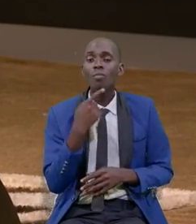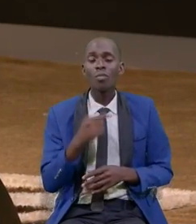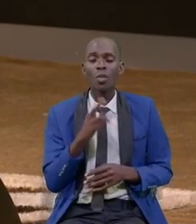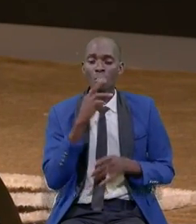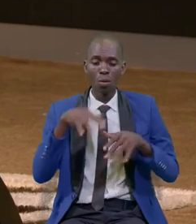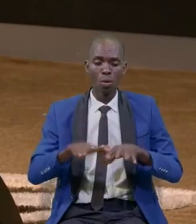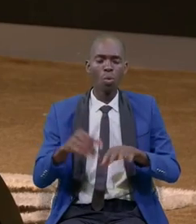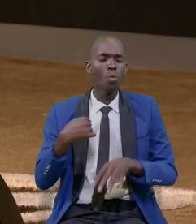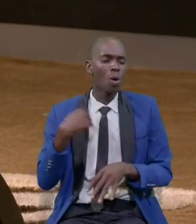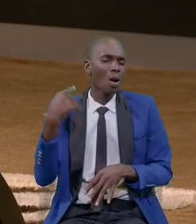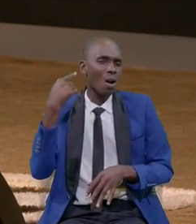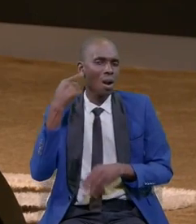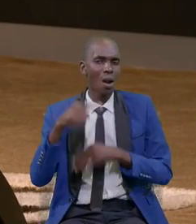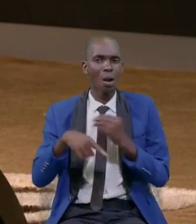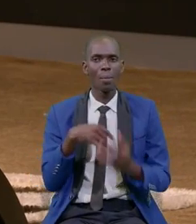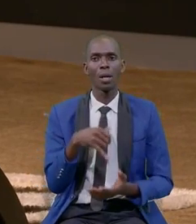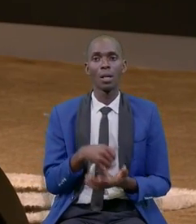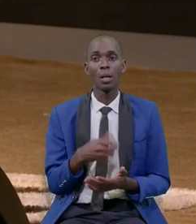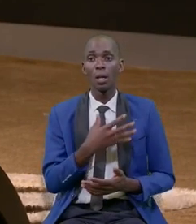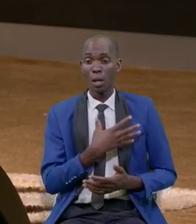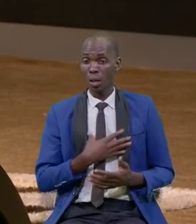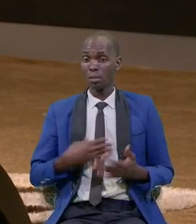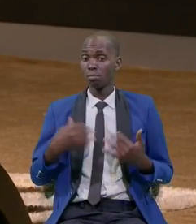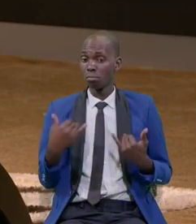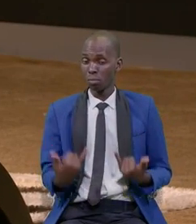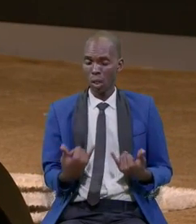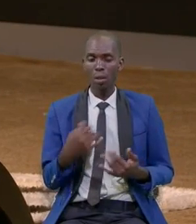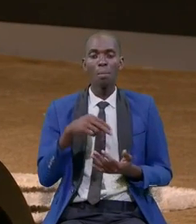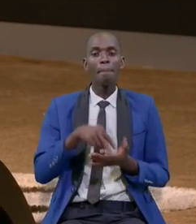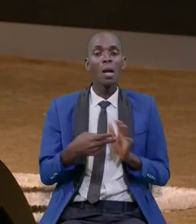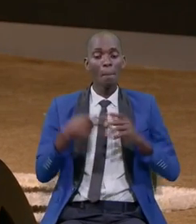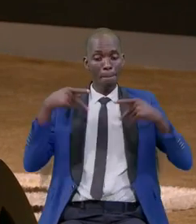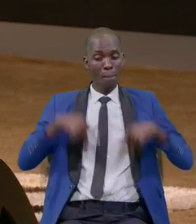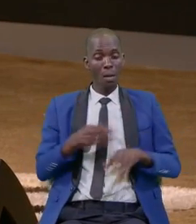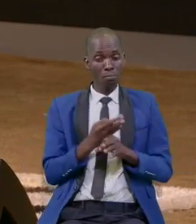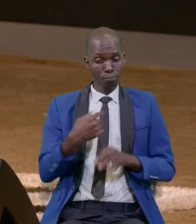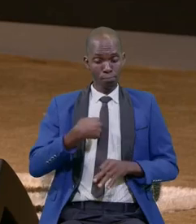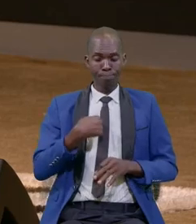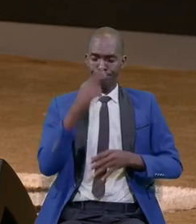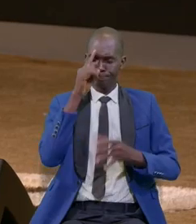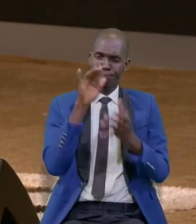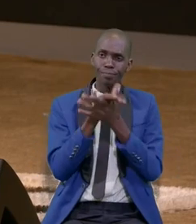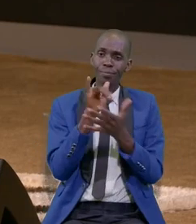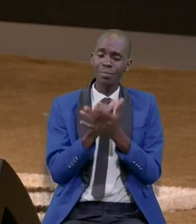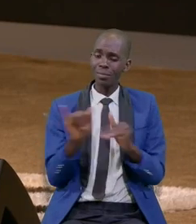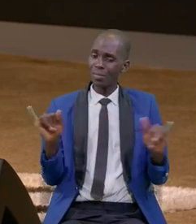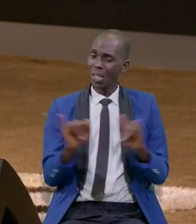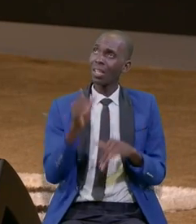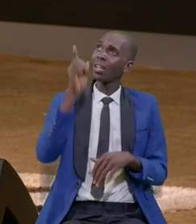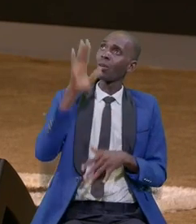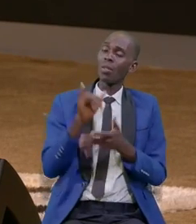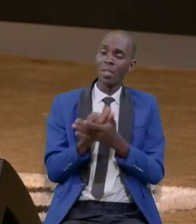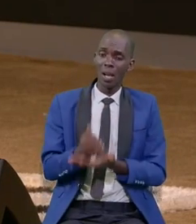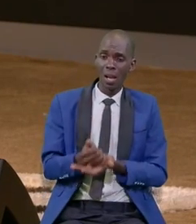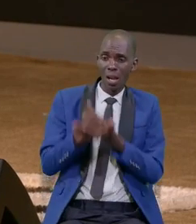avons entendu, nous avons appris cela. Maintenant, la foi personnelle, maintenant, je crois au même Dieu. Le Dieu qui vous a fait